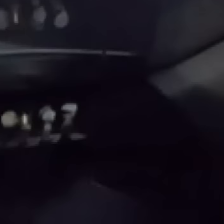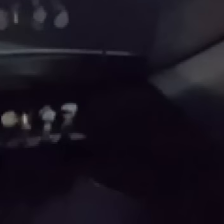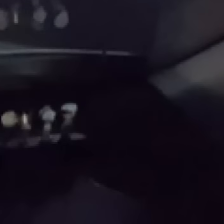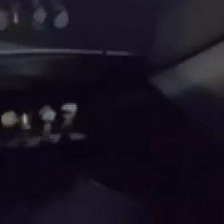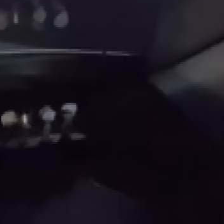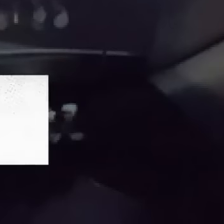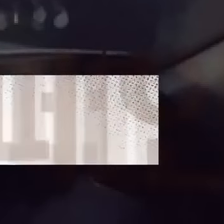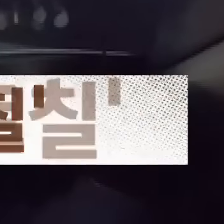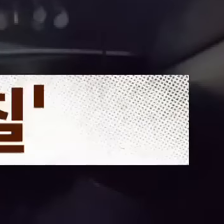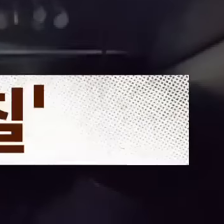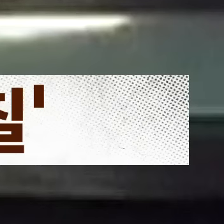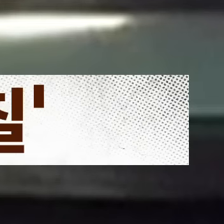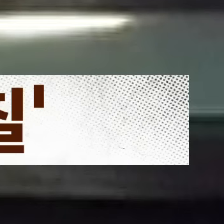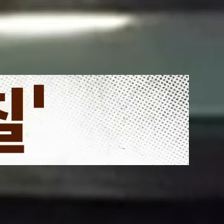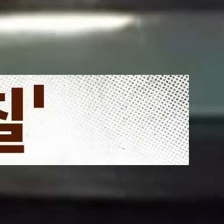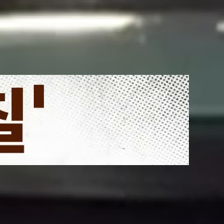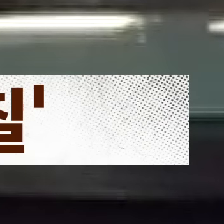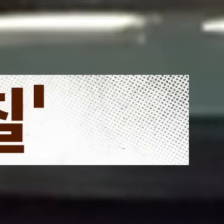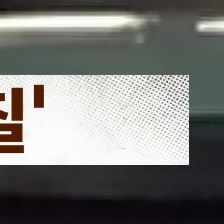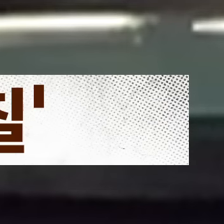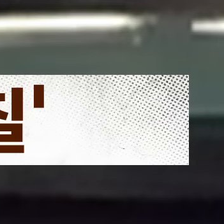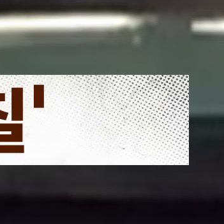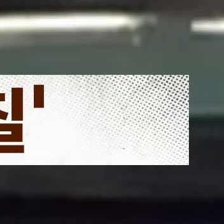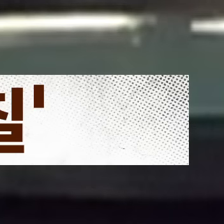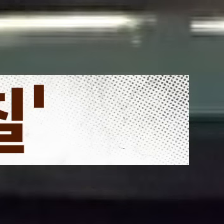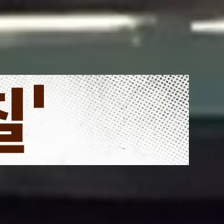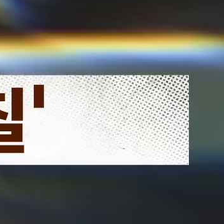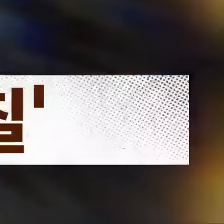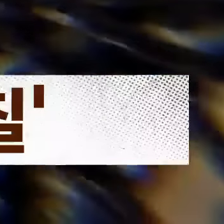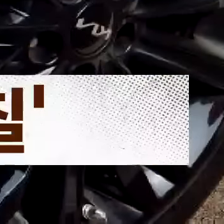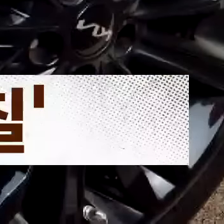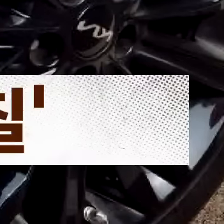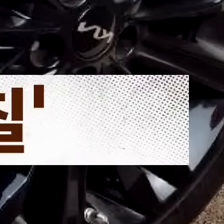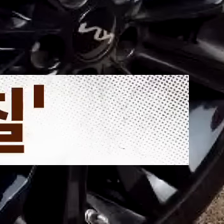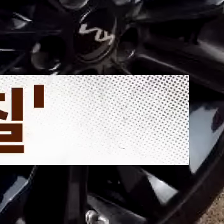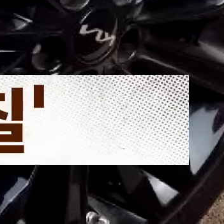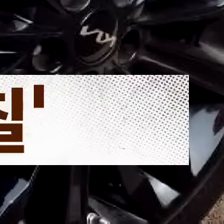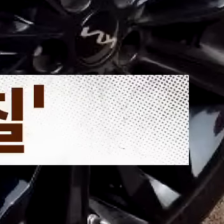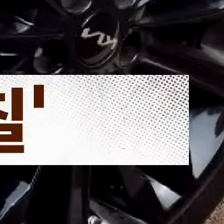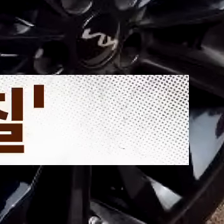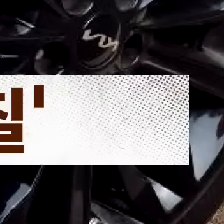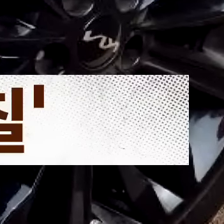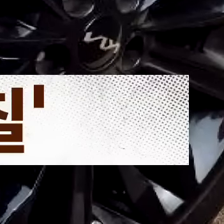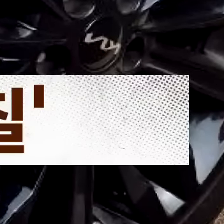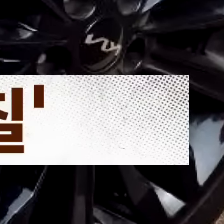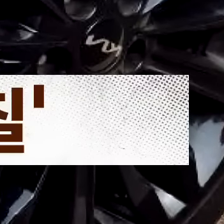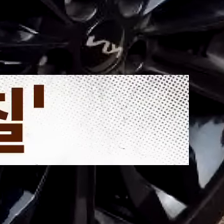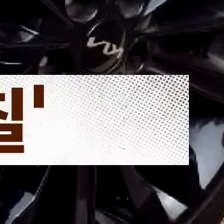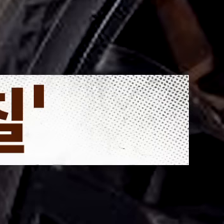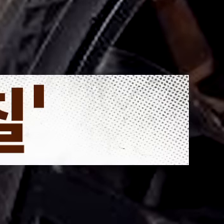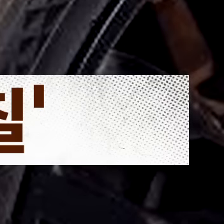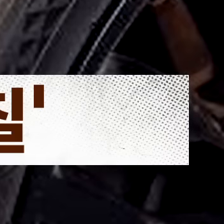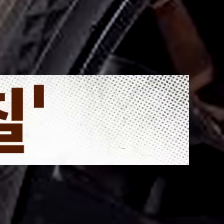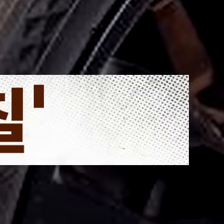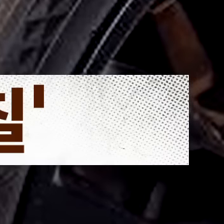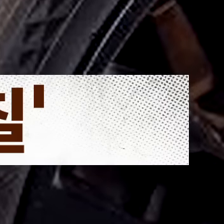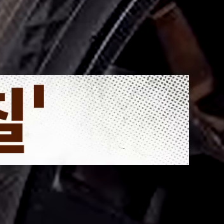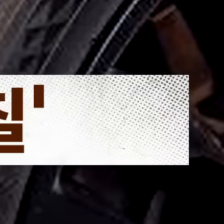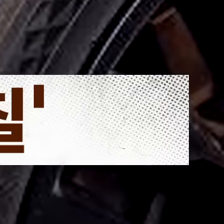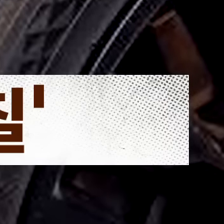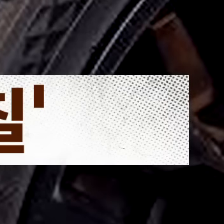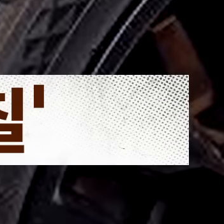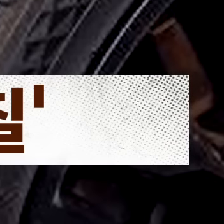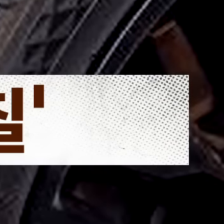주차된 차량을 긁은 남성이 차량과 비슷한 색상으로 페인트 칠을 해놨다는 차주의 사연이 전해졌습니다. 가해자는